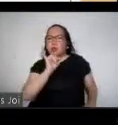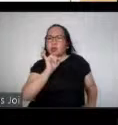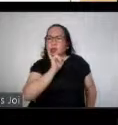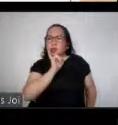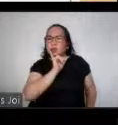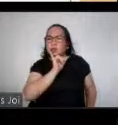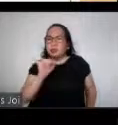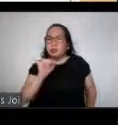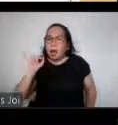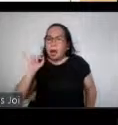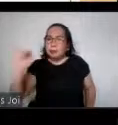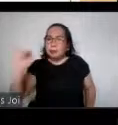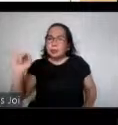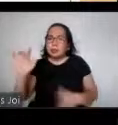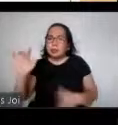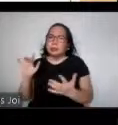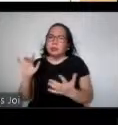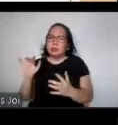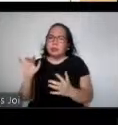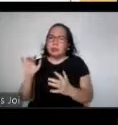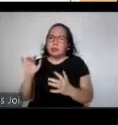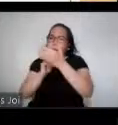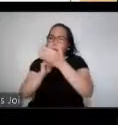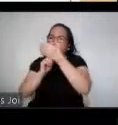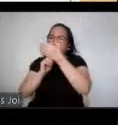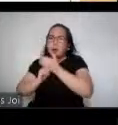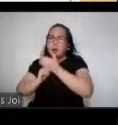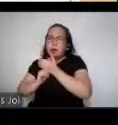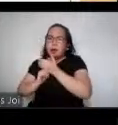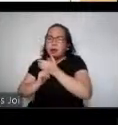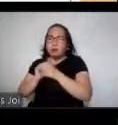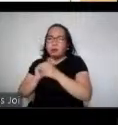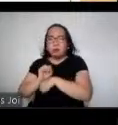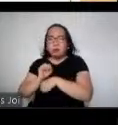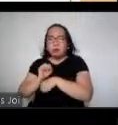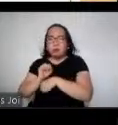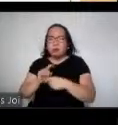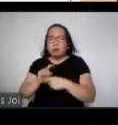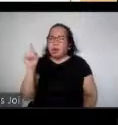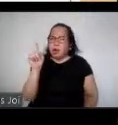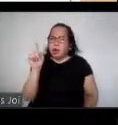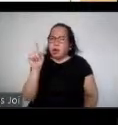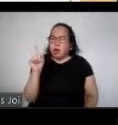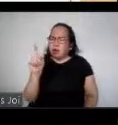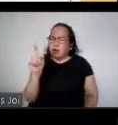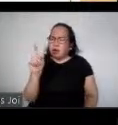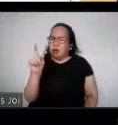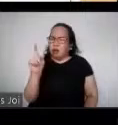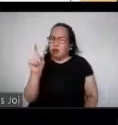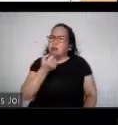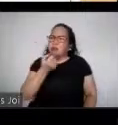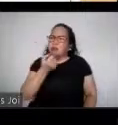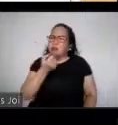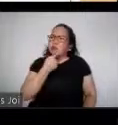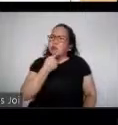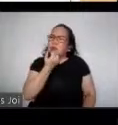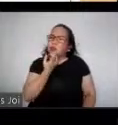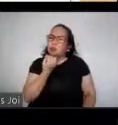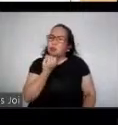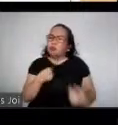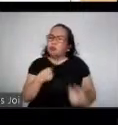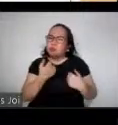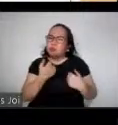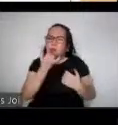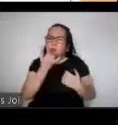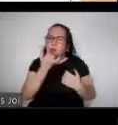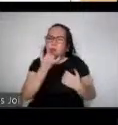yung family physician. Ako nagkamali, Doc. Ano nangyari? Umikot sa